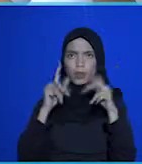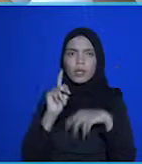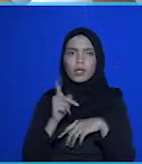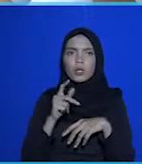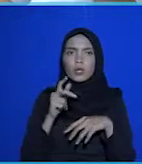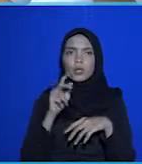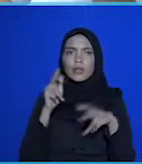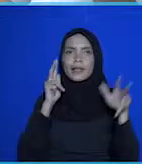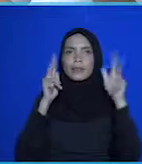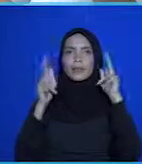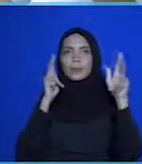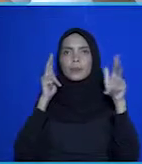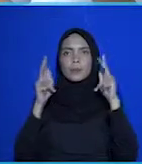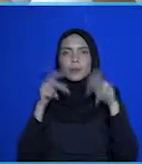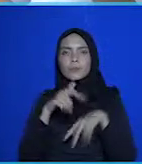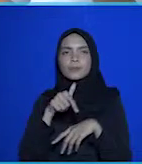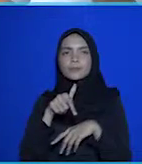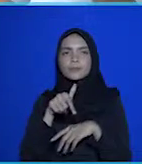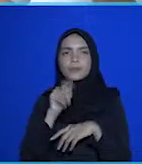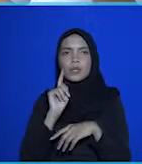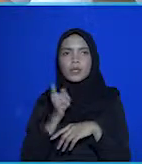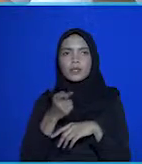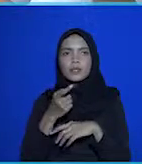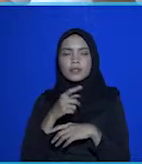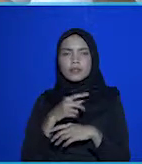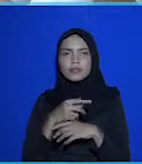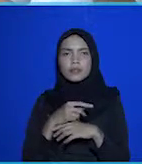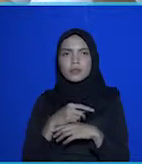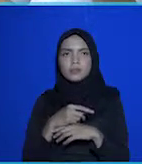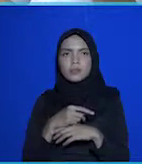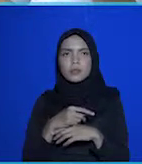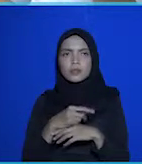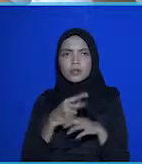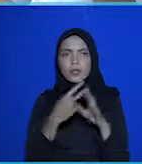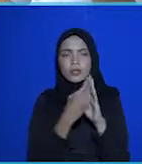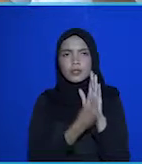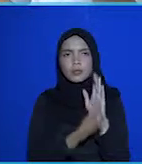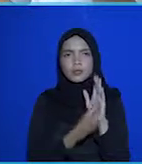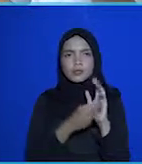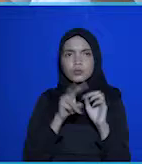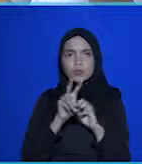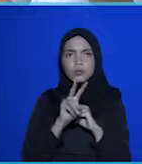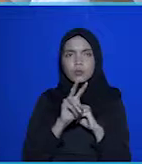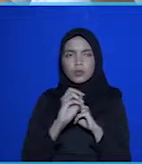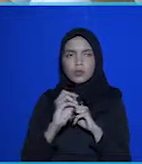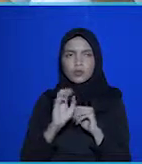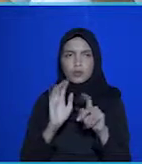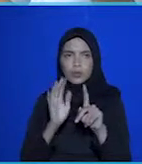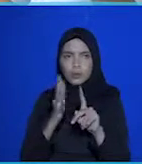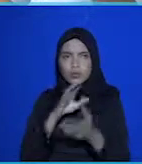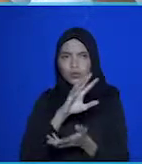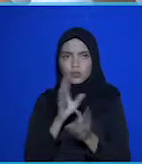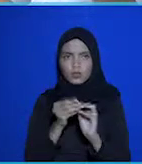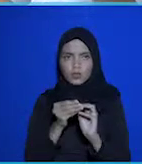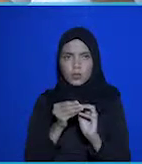Tenggara Barat itu ada alokasi melalui anggaran tahun 2018 ini,